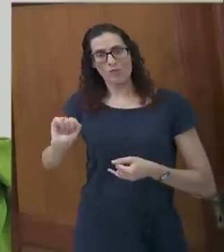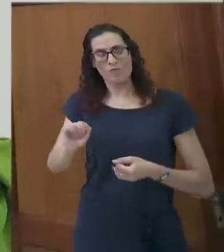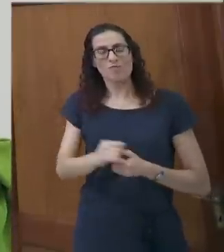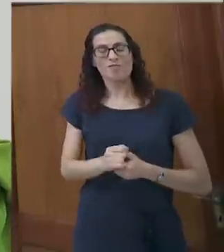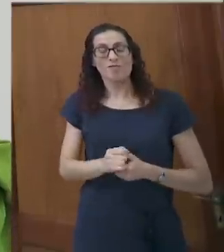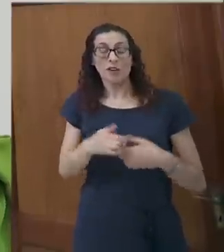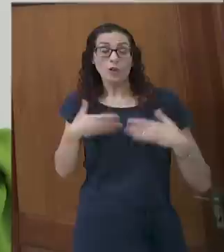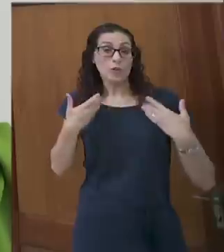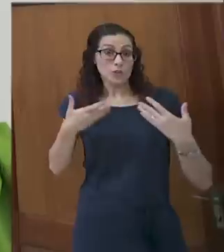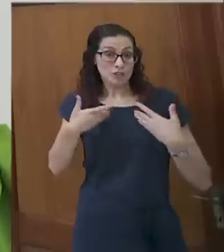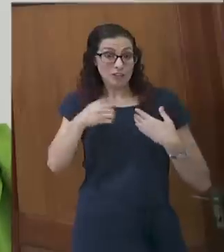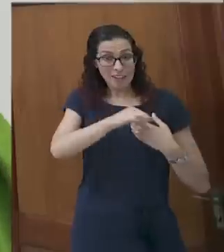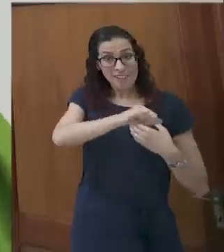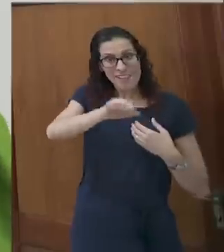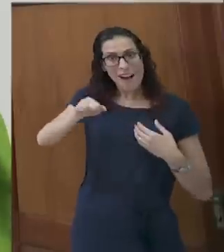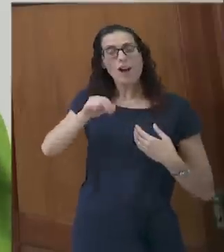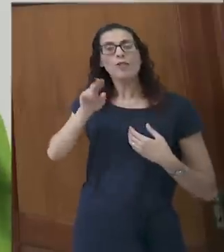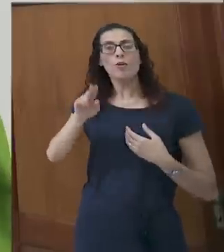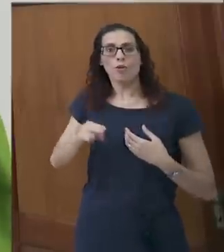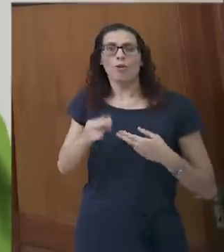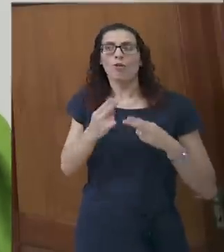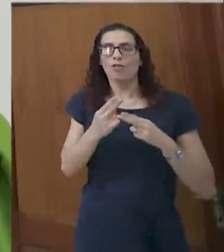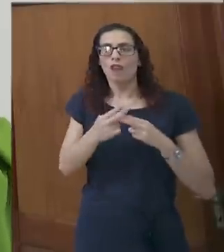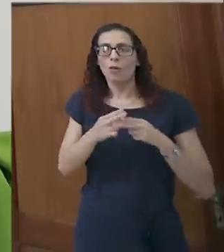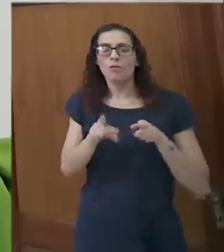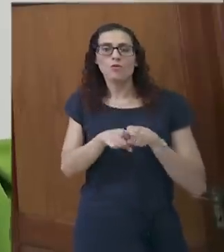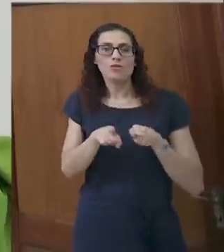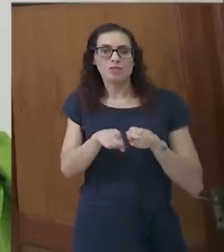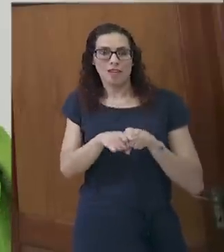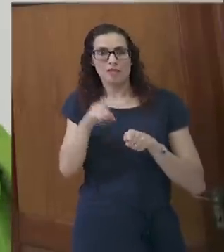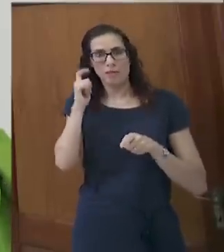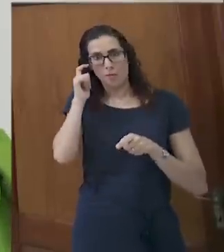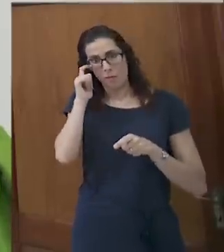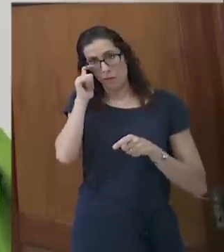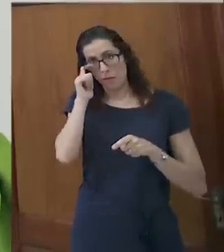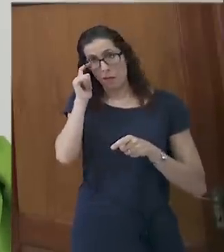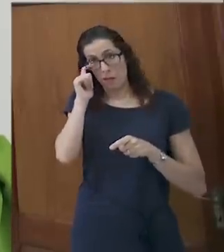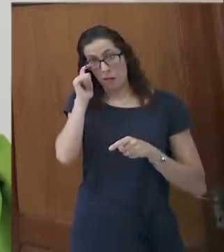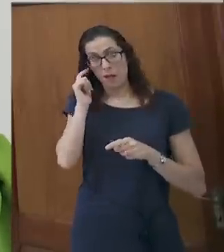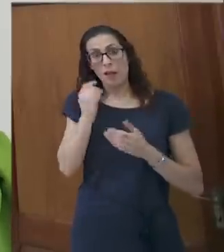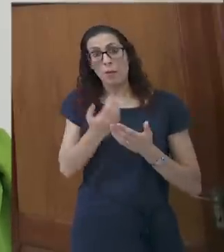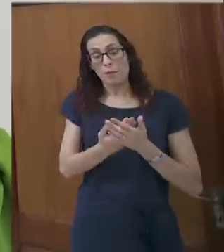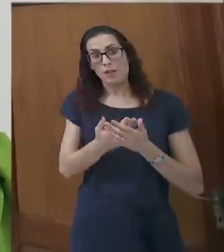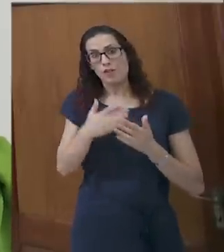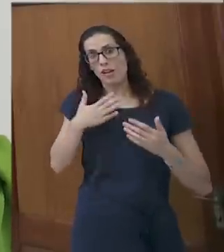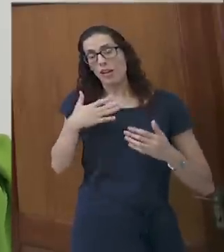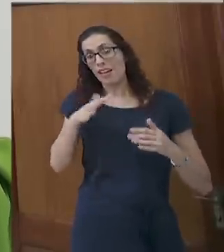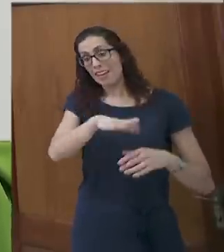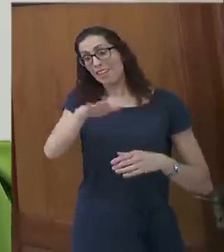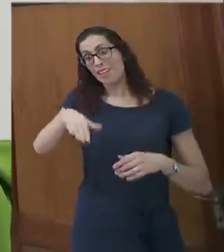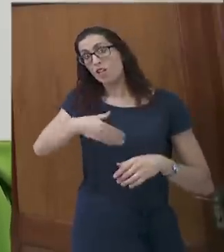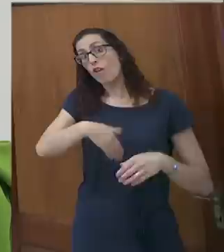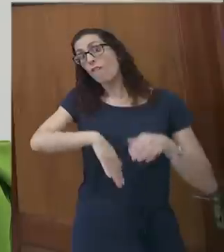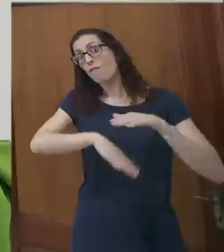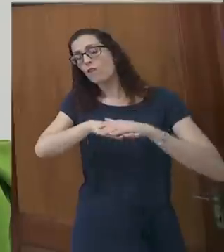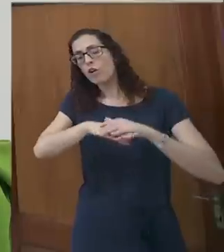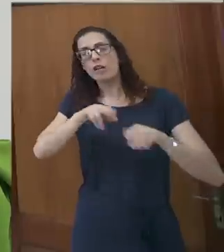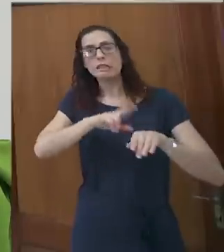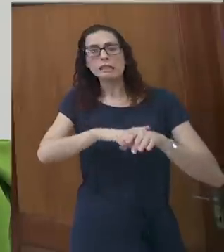il-paċi biex il-bnedmin kollha jistgħu jgħixu tassew fil-paċi ta' Alla.